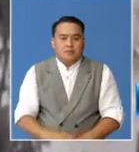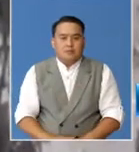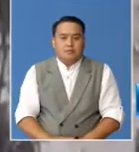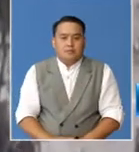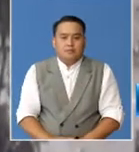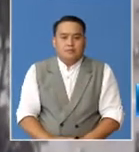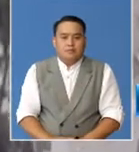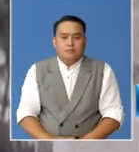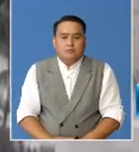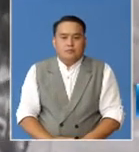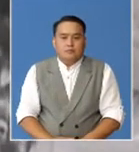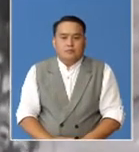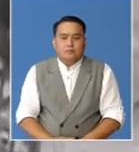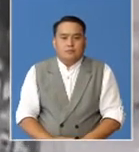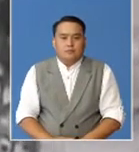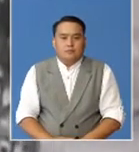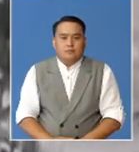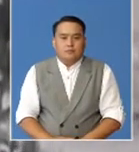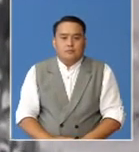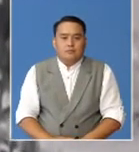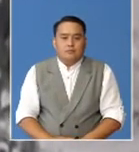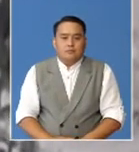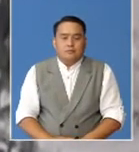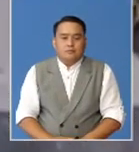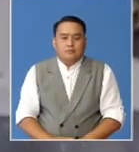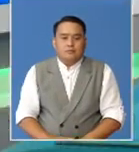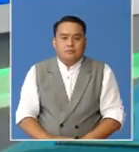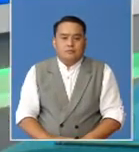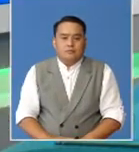ғаламтор ақпараттармен дайындаған Атамұра Мұратұлы, Жетісу арнасы.